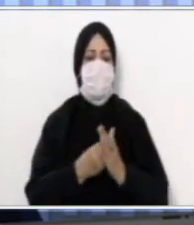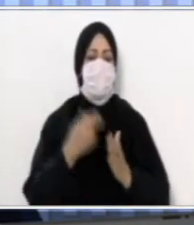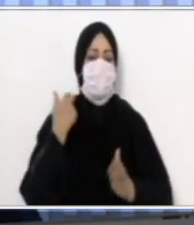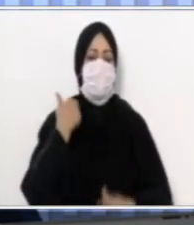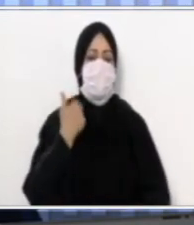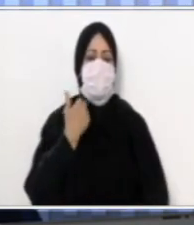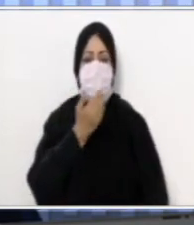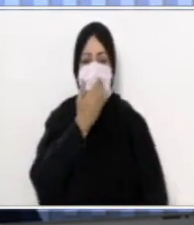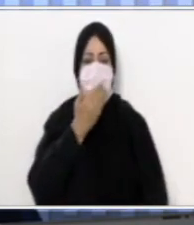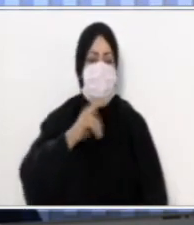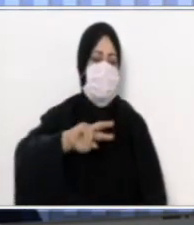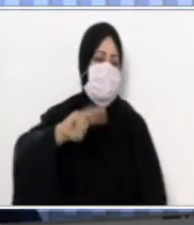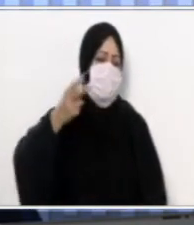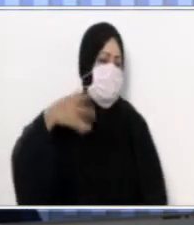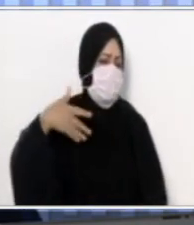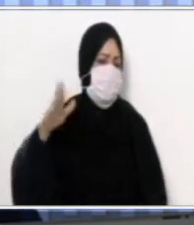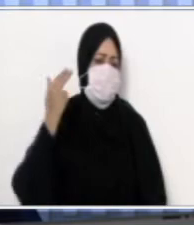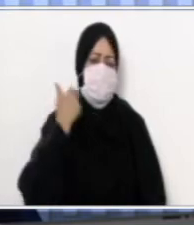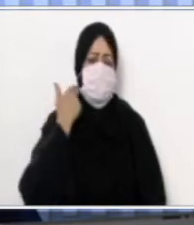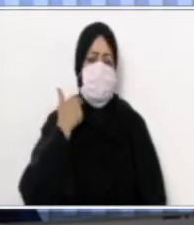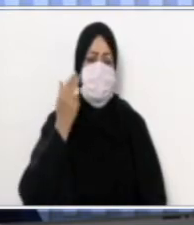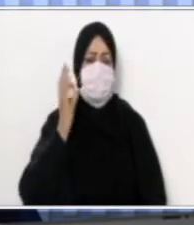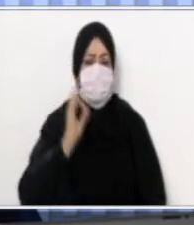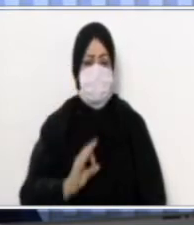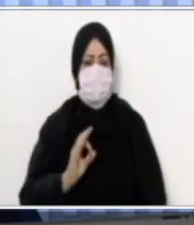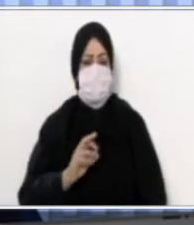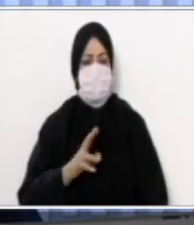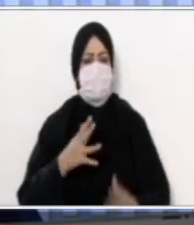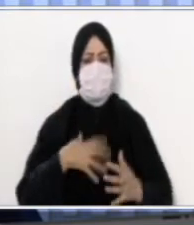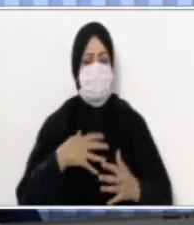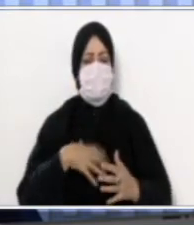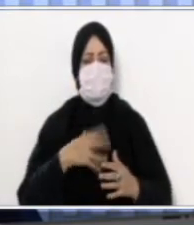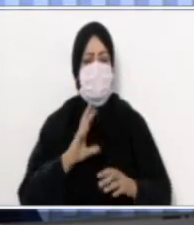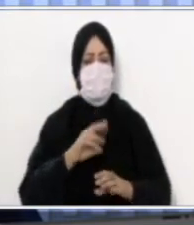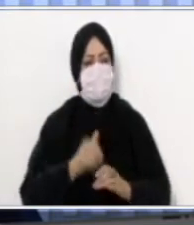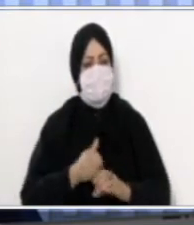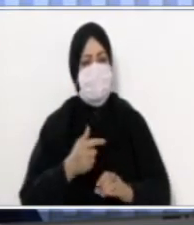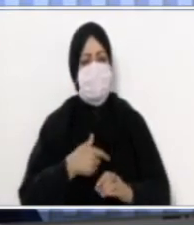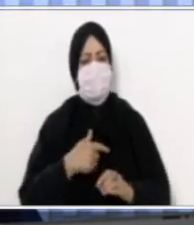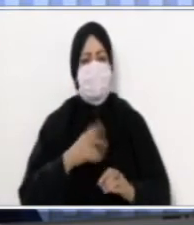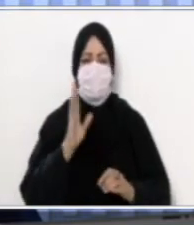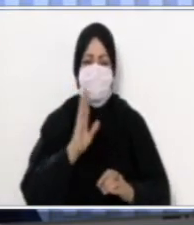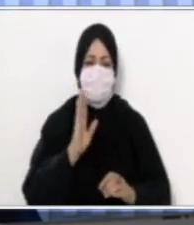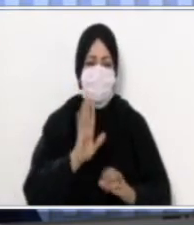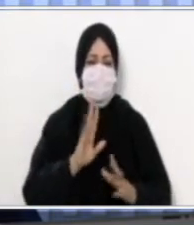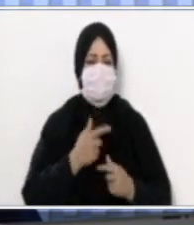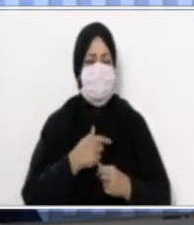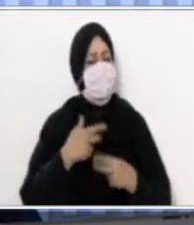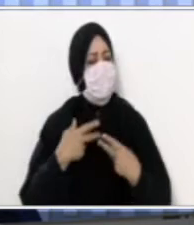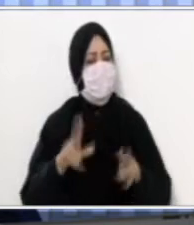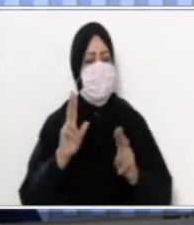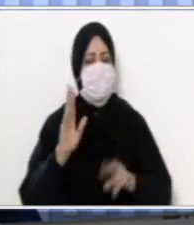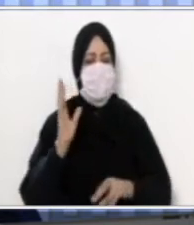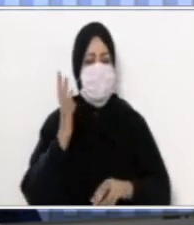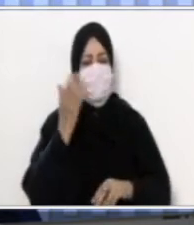كانت المسلسلات لا تحتوي على محرم فهي جائزة، لكن لا ينبغي الانشغال بها في